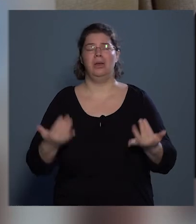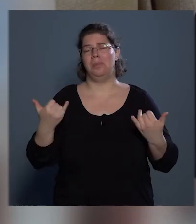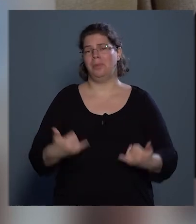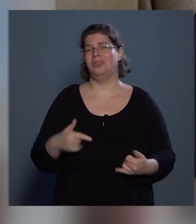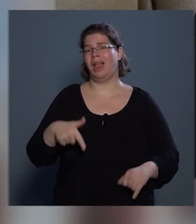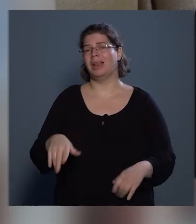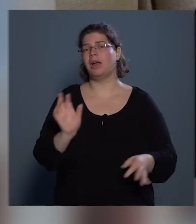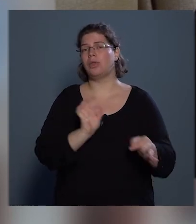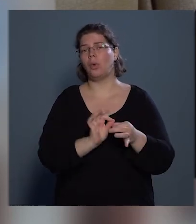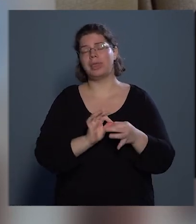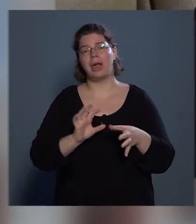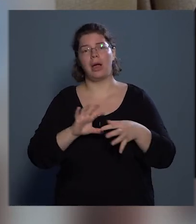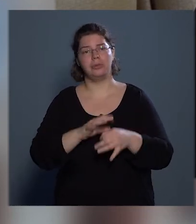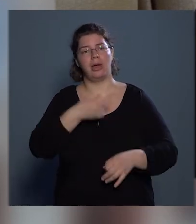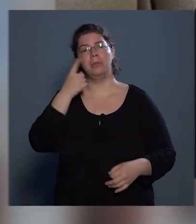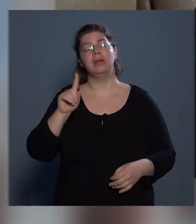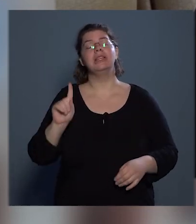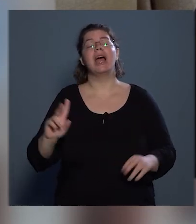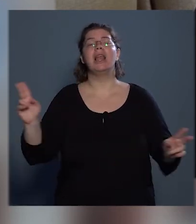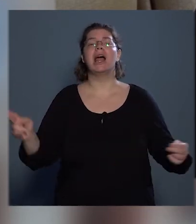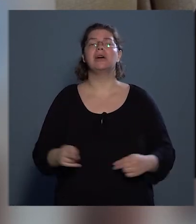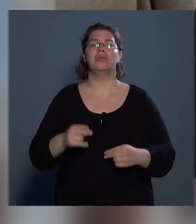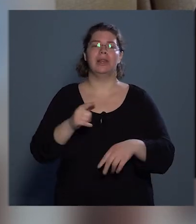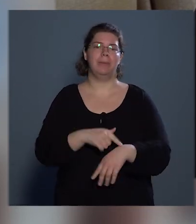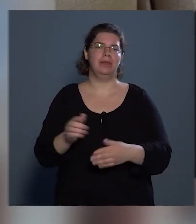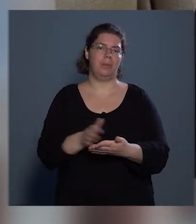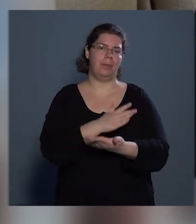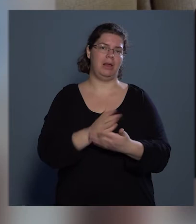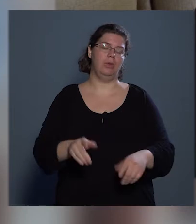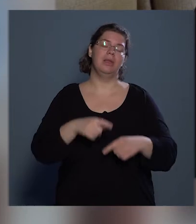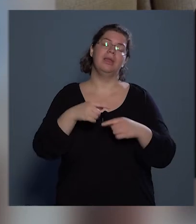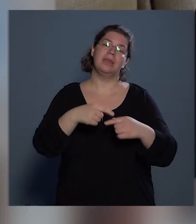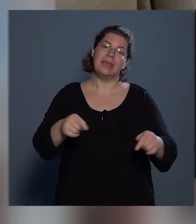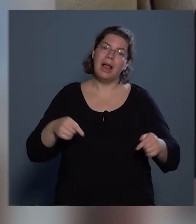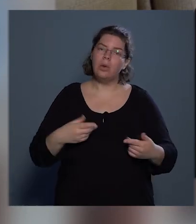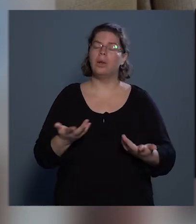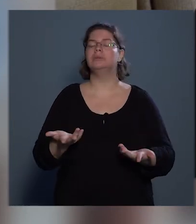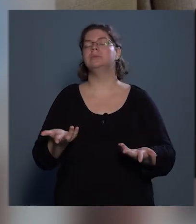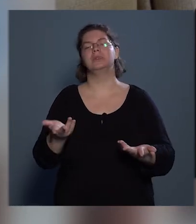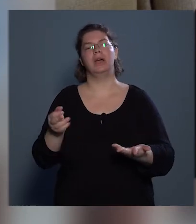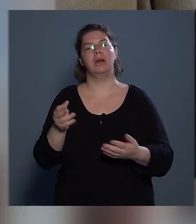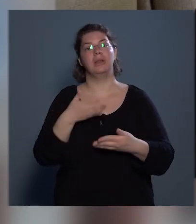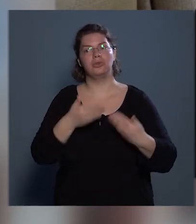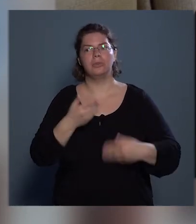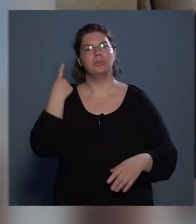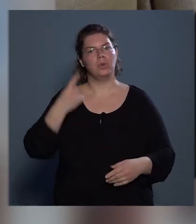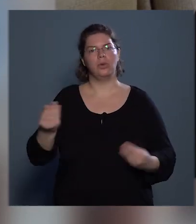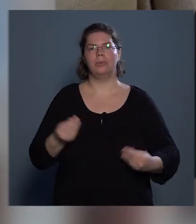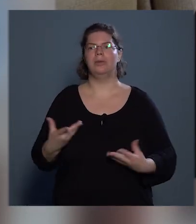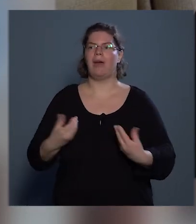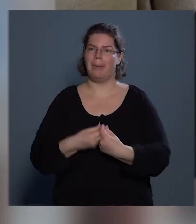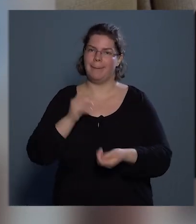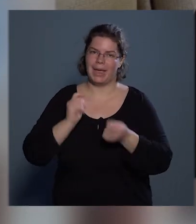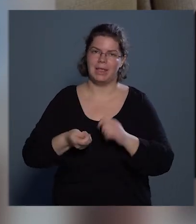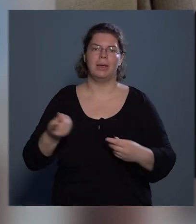ügynek a kapcsán mondom, de a legrövidebb időn belül kijelölni a testületnek, hogy akkor tudjuk, hogy mi az, amivel pályázunk, mi az,